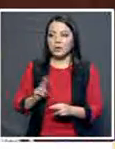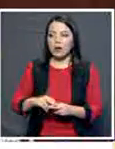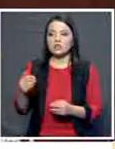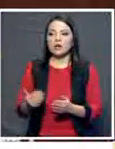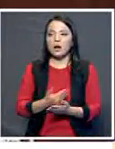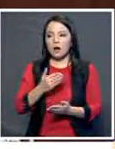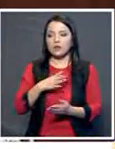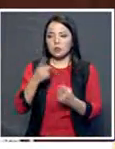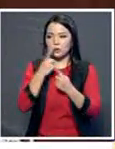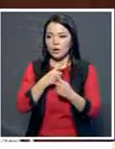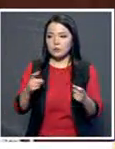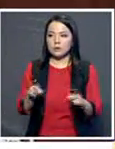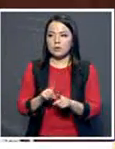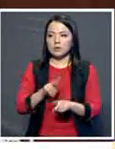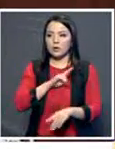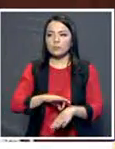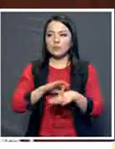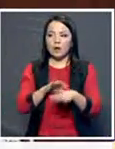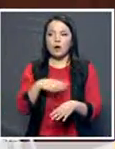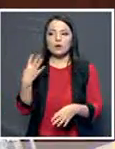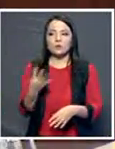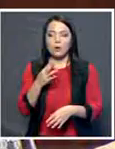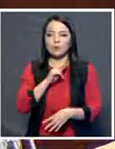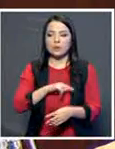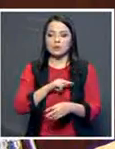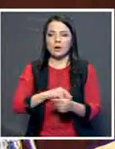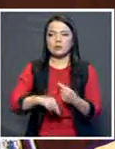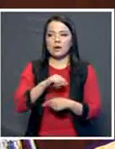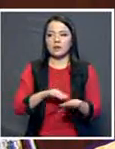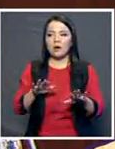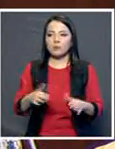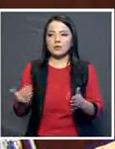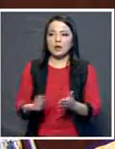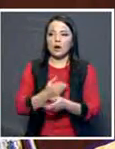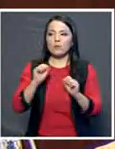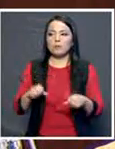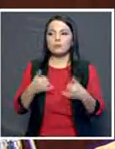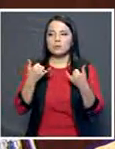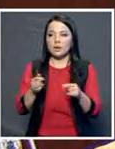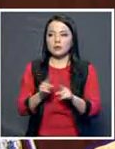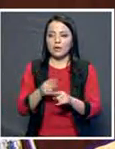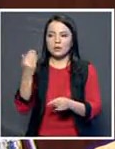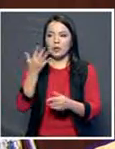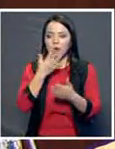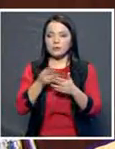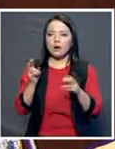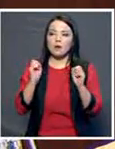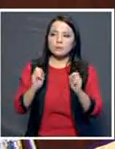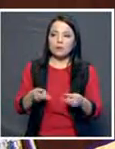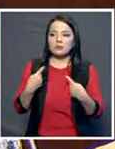жолдау атқарушы биліктің алдына 4-ші өнеркәсіптік революция ұсынып отырған жаңа мүмкіндіктер мен одан келетін